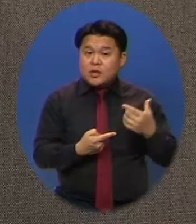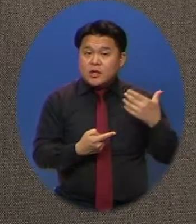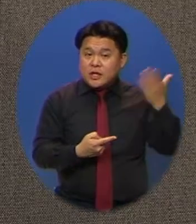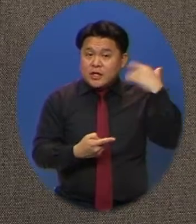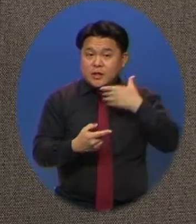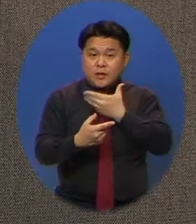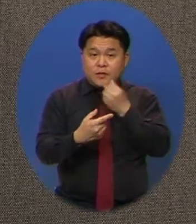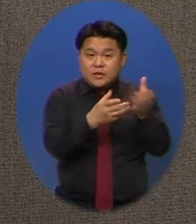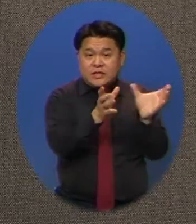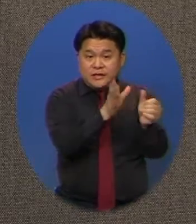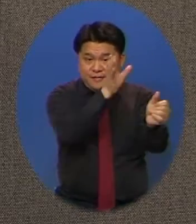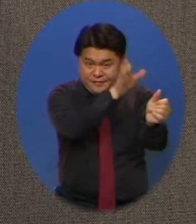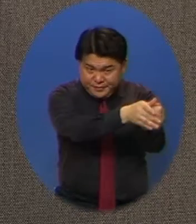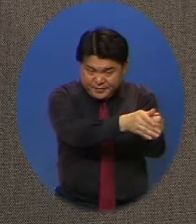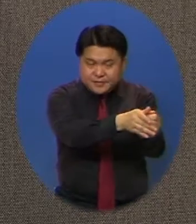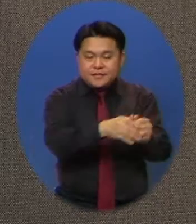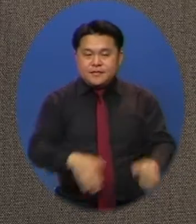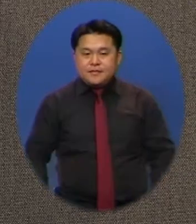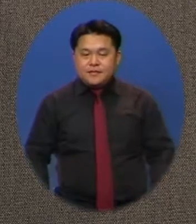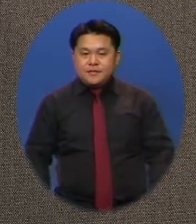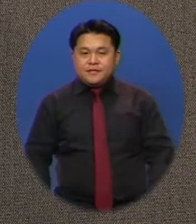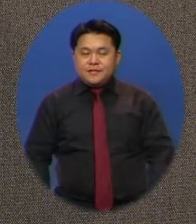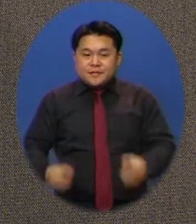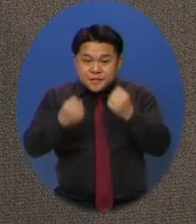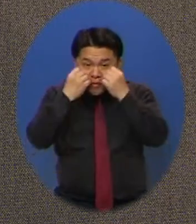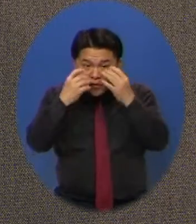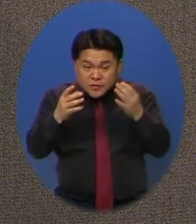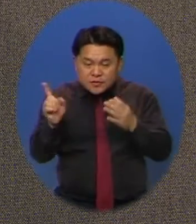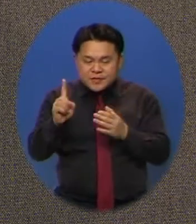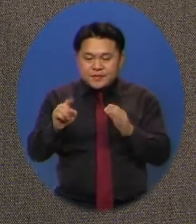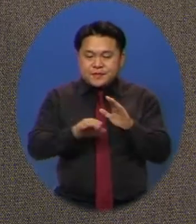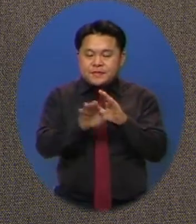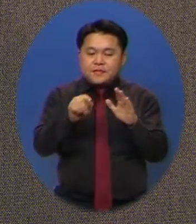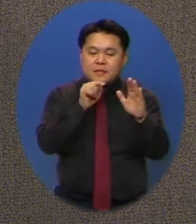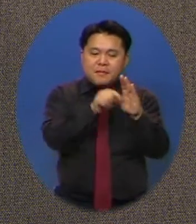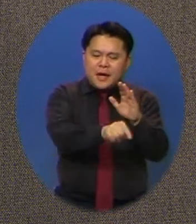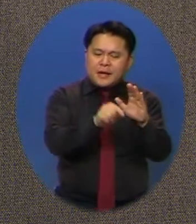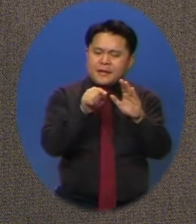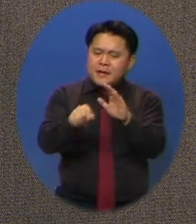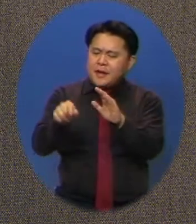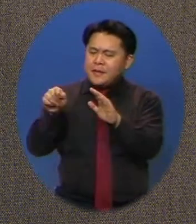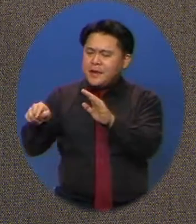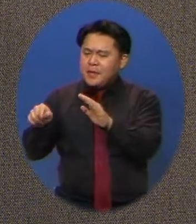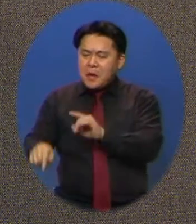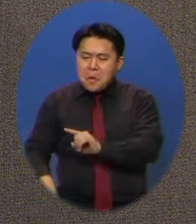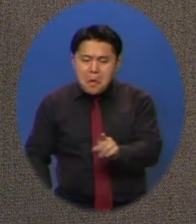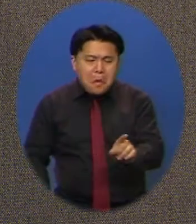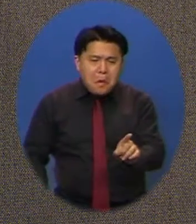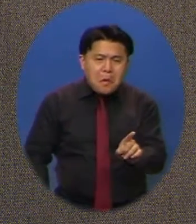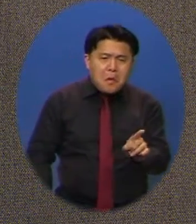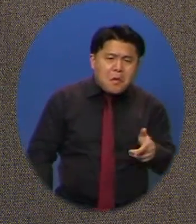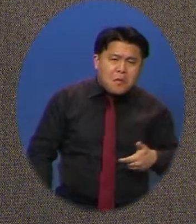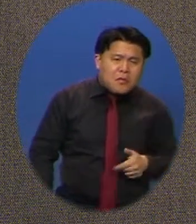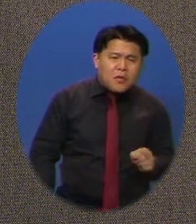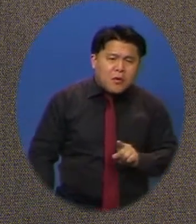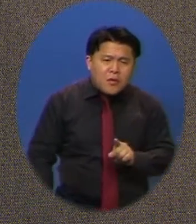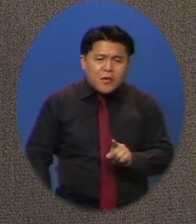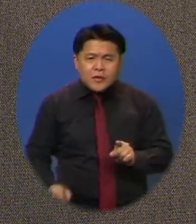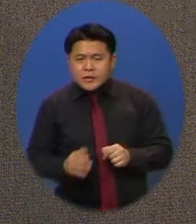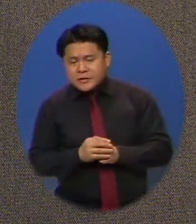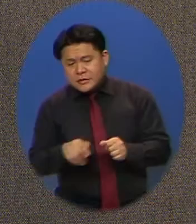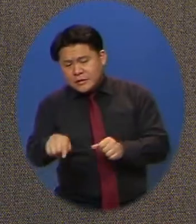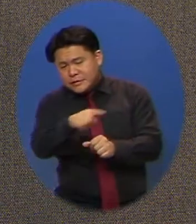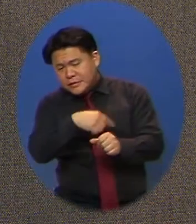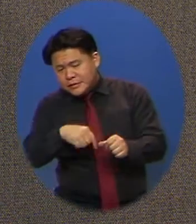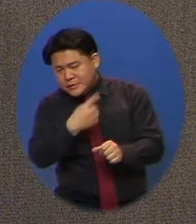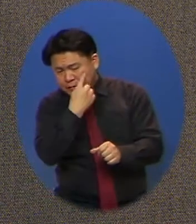기존 복지팀들이 수행하고, 별도로 이 팀들은 가정을 방문하여 가구